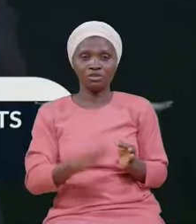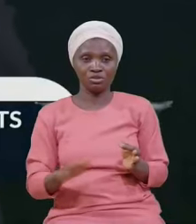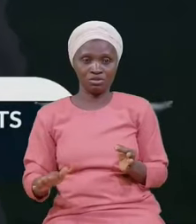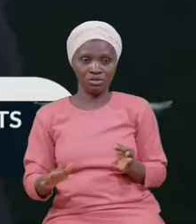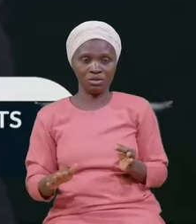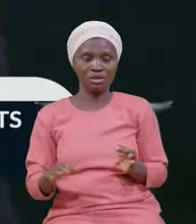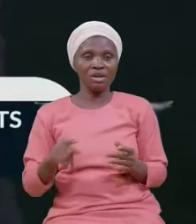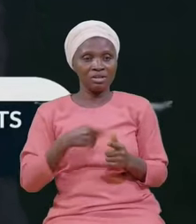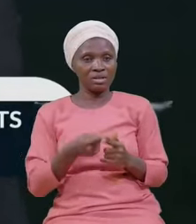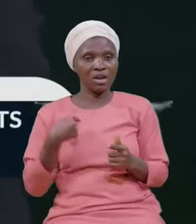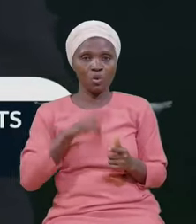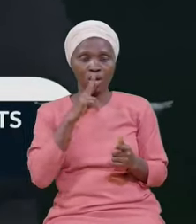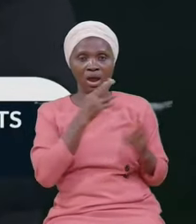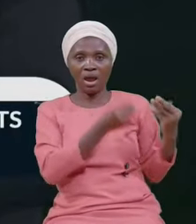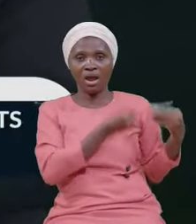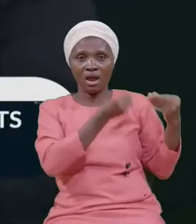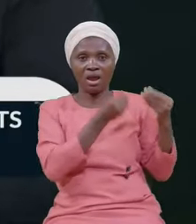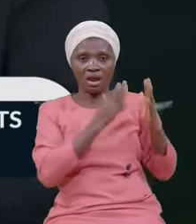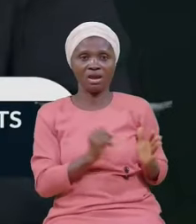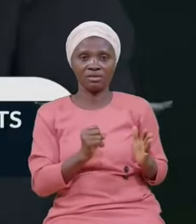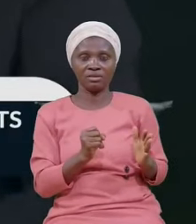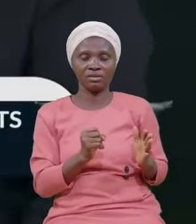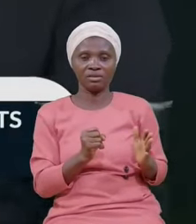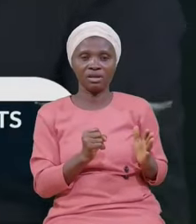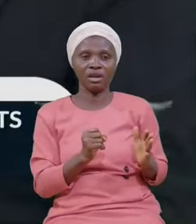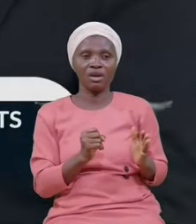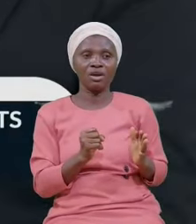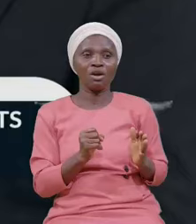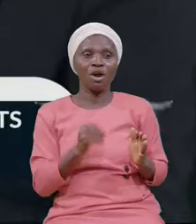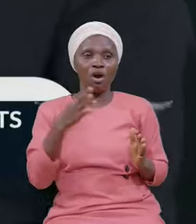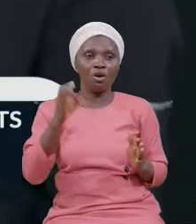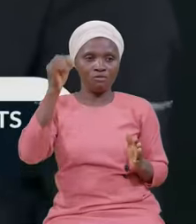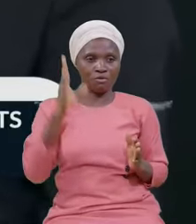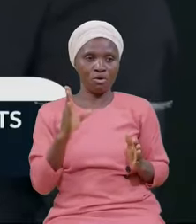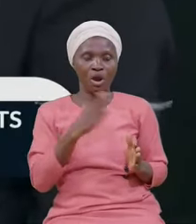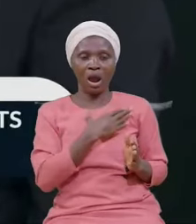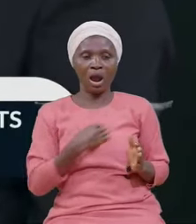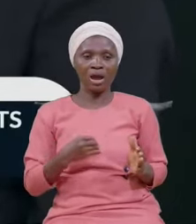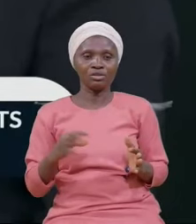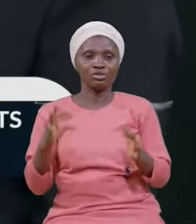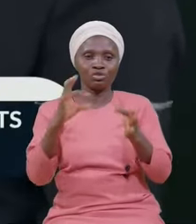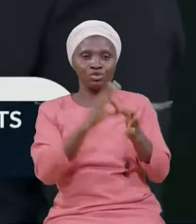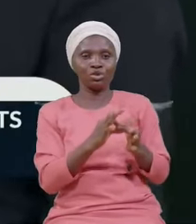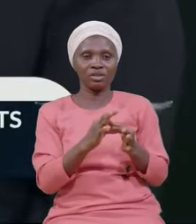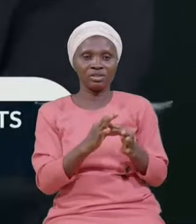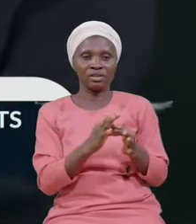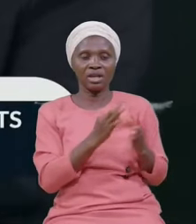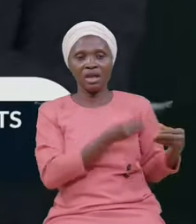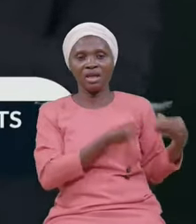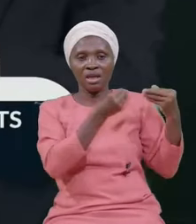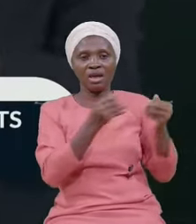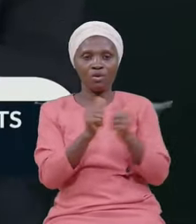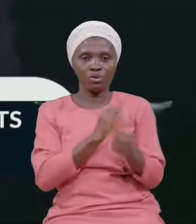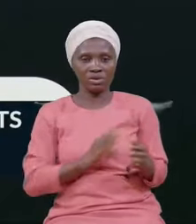Héritiers de Dieu et co-héritiers de Christ. Si toutefois, tout ce que Christ a, toutes les possibilités